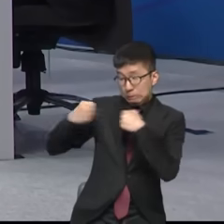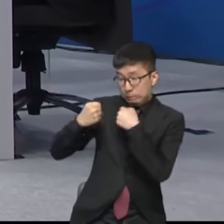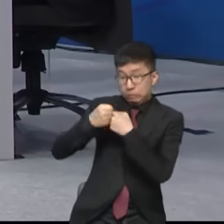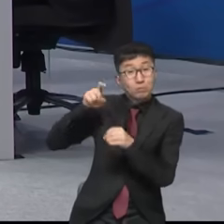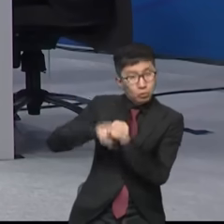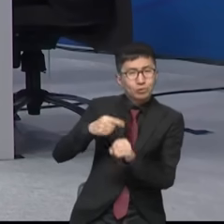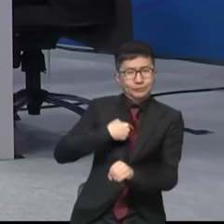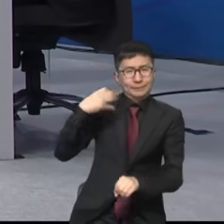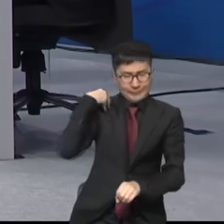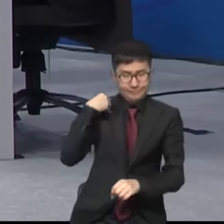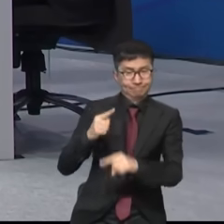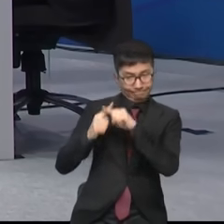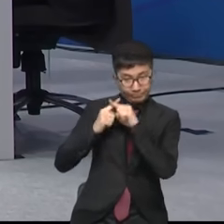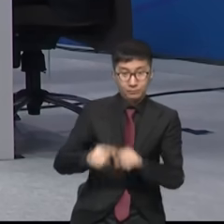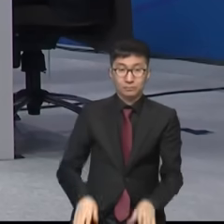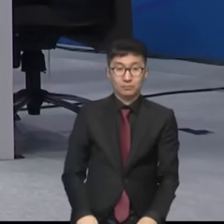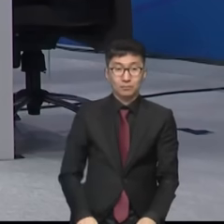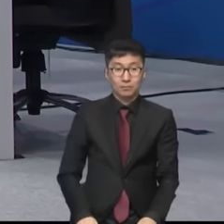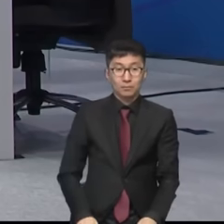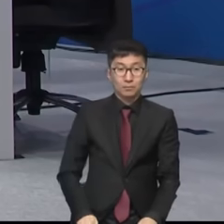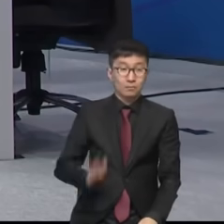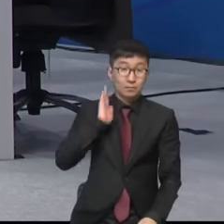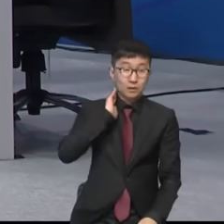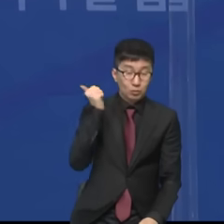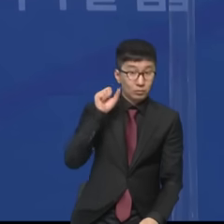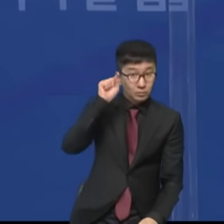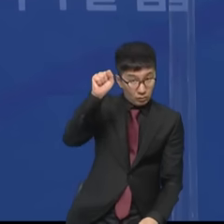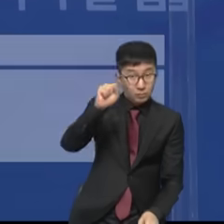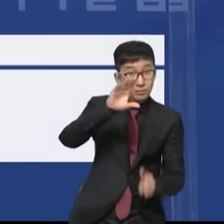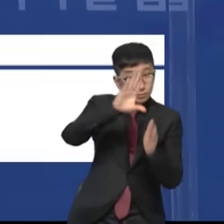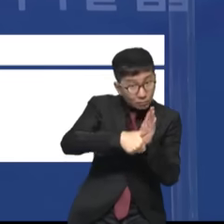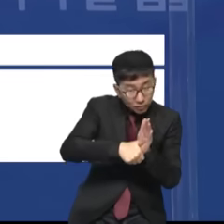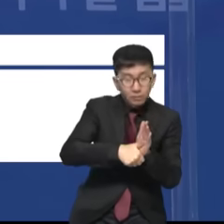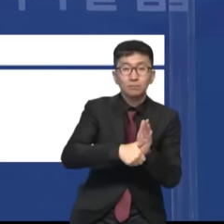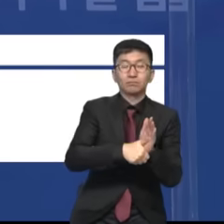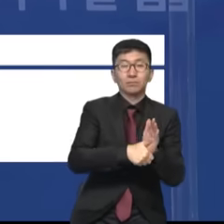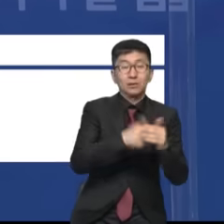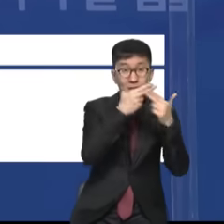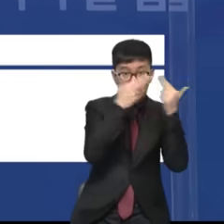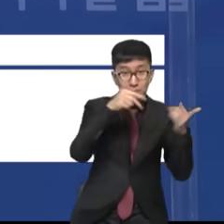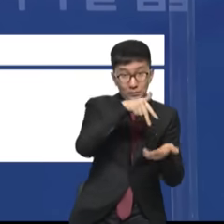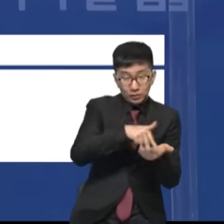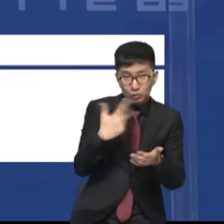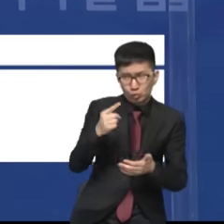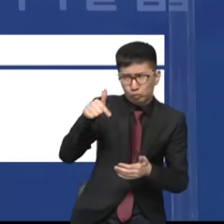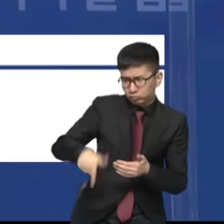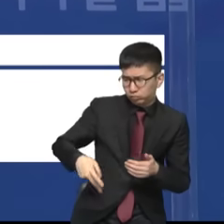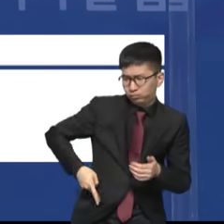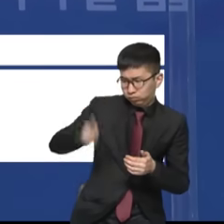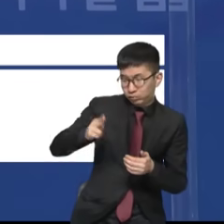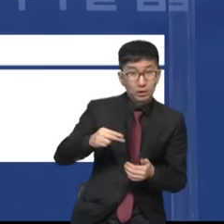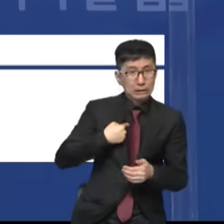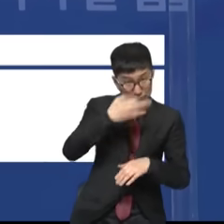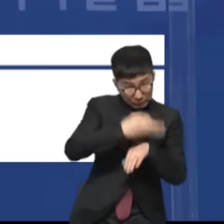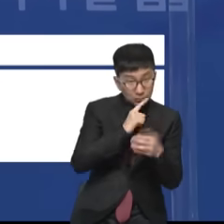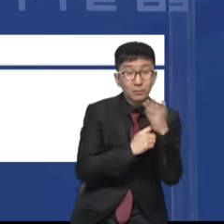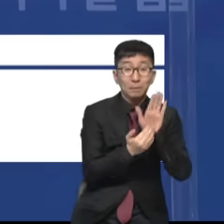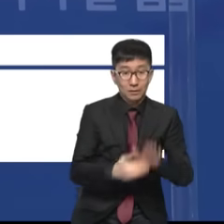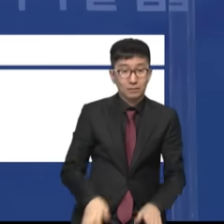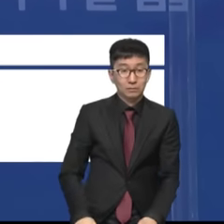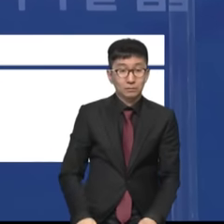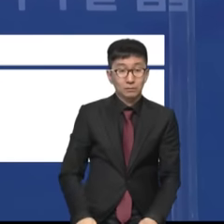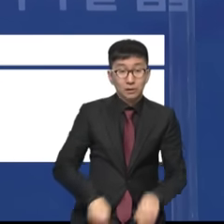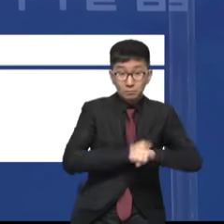민주당은 대선 전 조국 사태에 사과하며 거리를 뒀지만 더불어민주당이 우리 국민들께 공정성에 대한